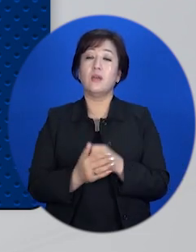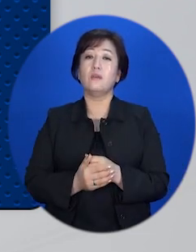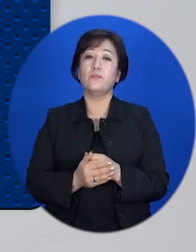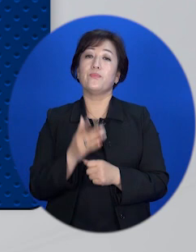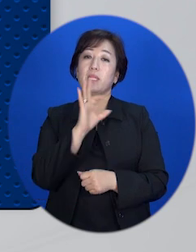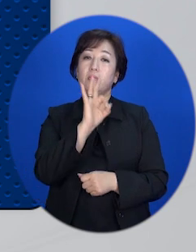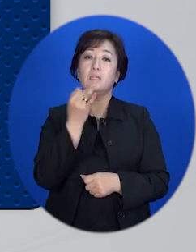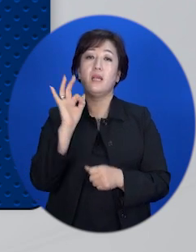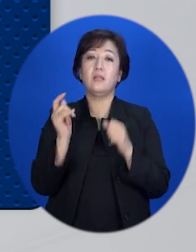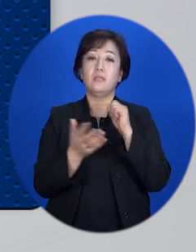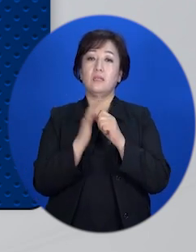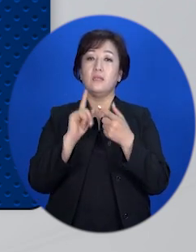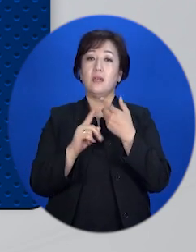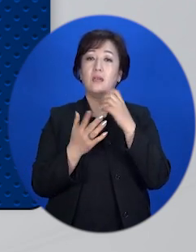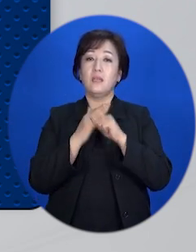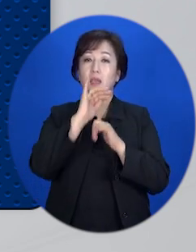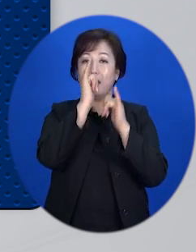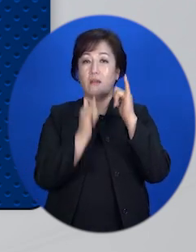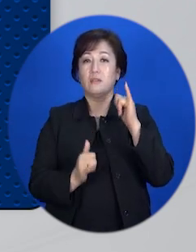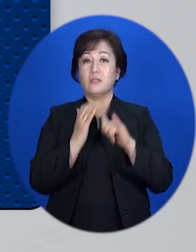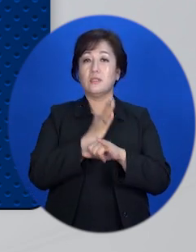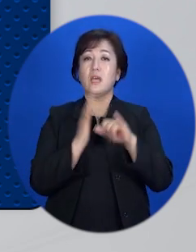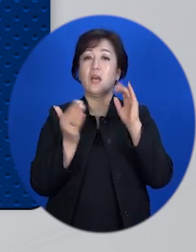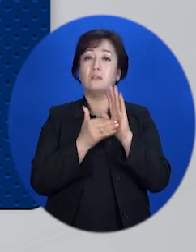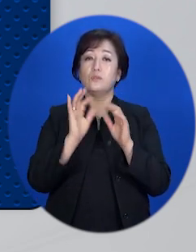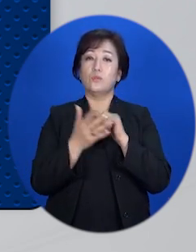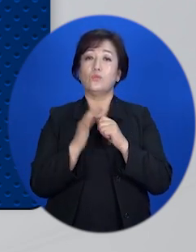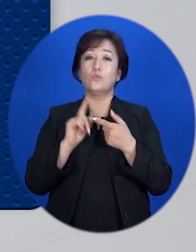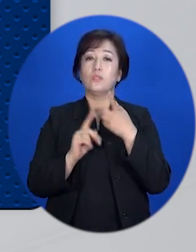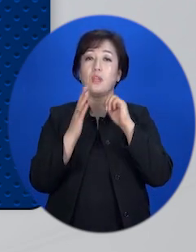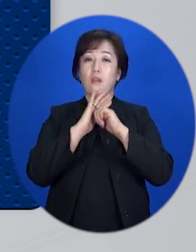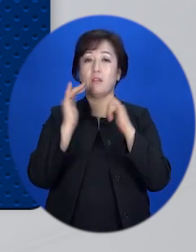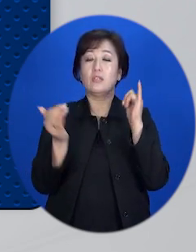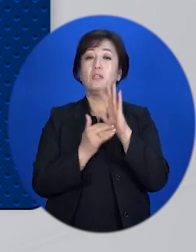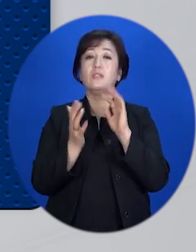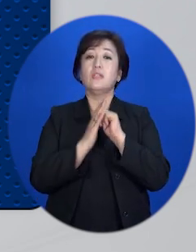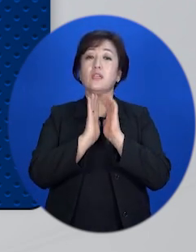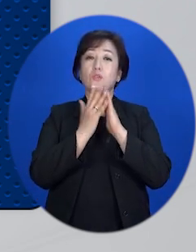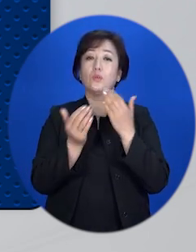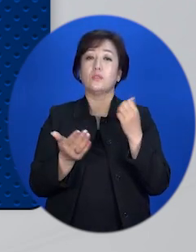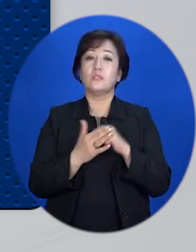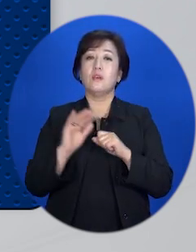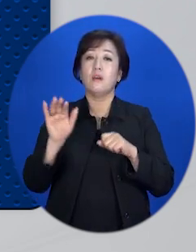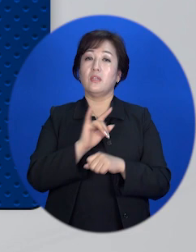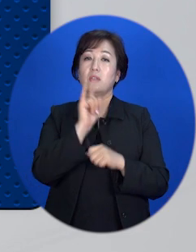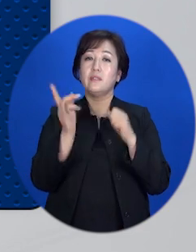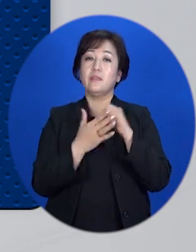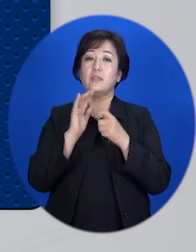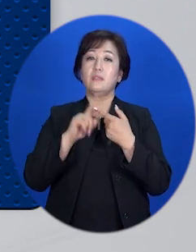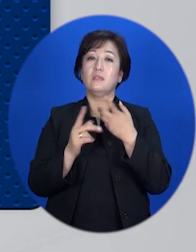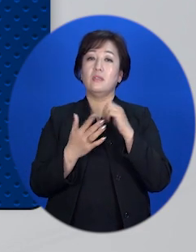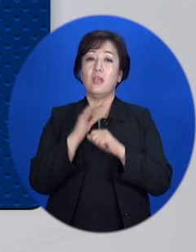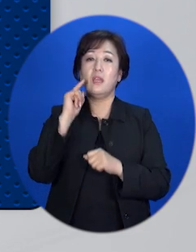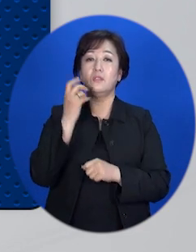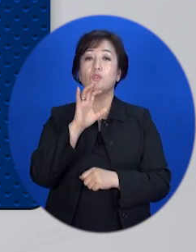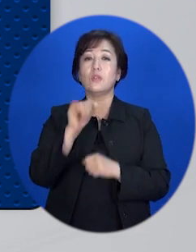이탈리아의 역사 깊은 도시 볼로냐에서 열리는 어린이 도서박람회가 현대예술관 미술관을 찾아옵니다.